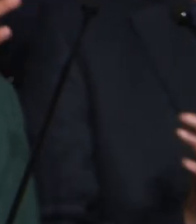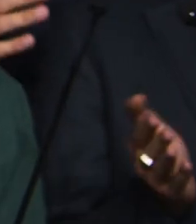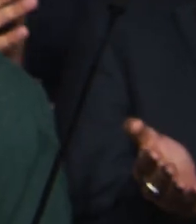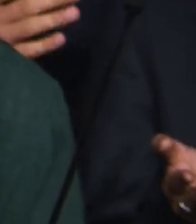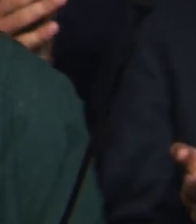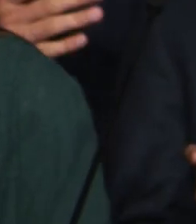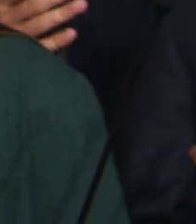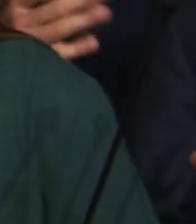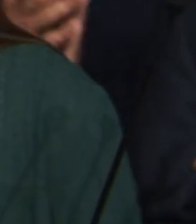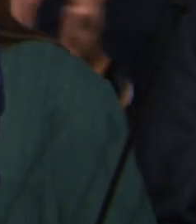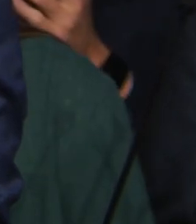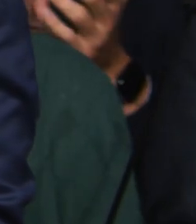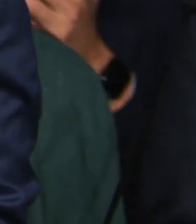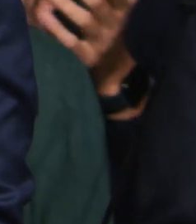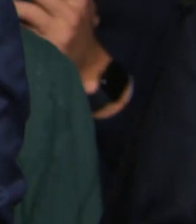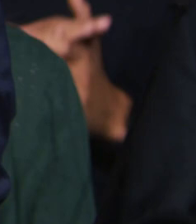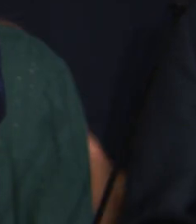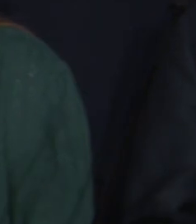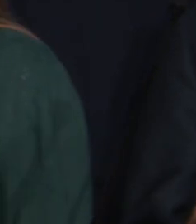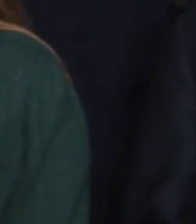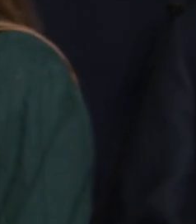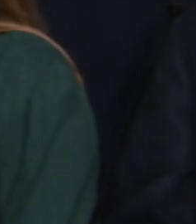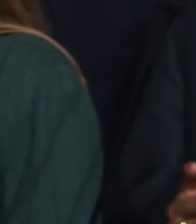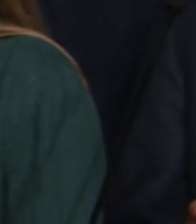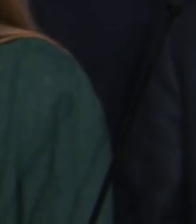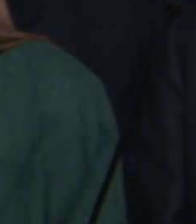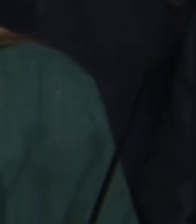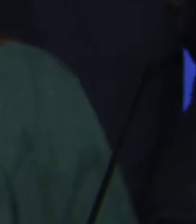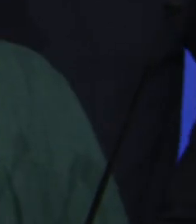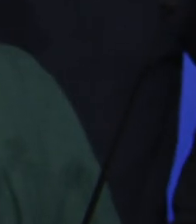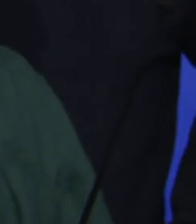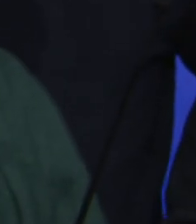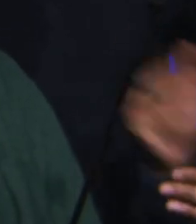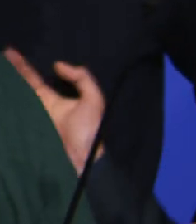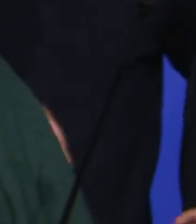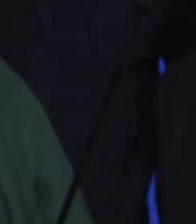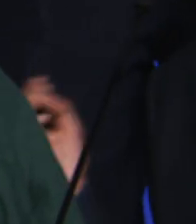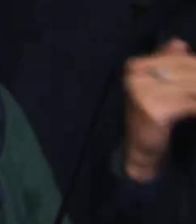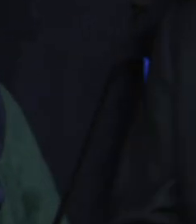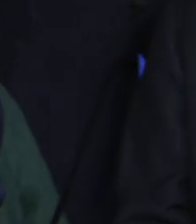En allemand.